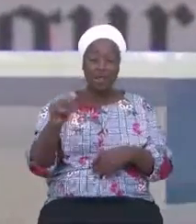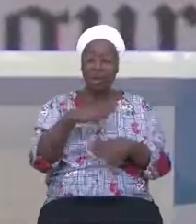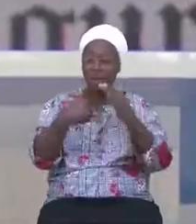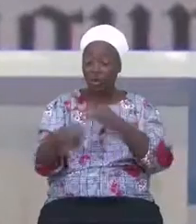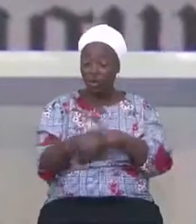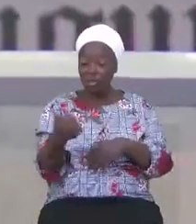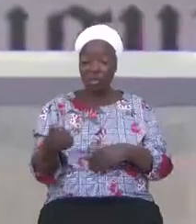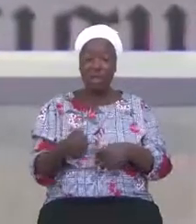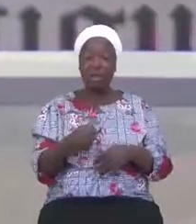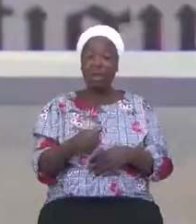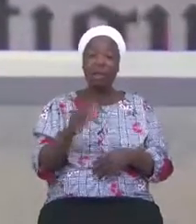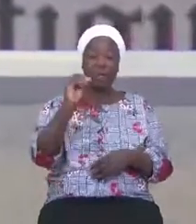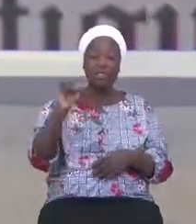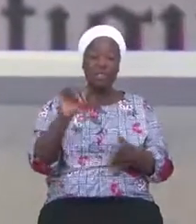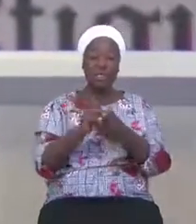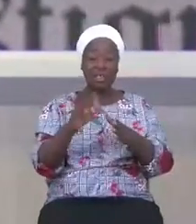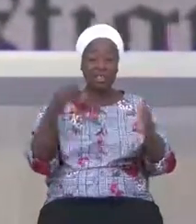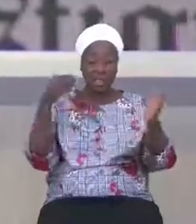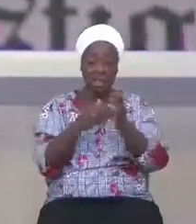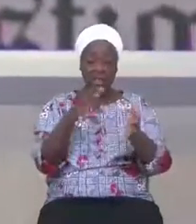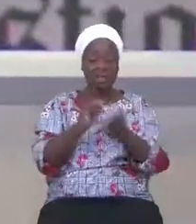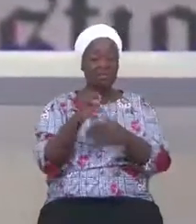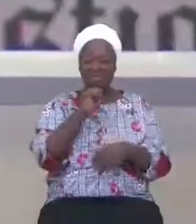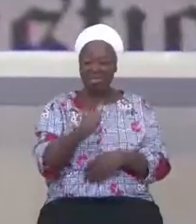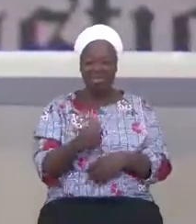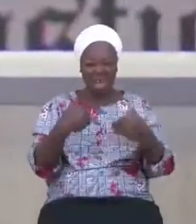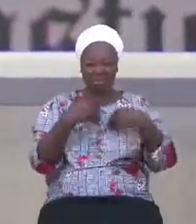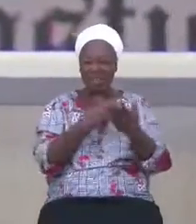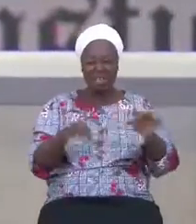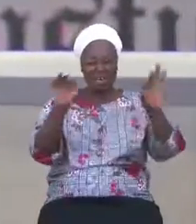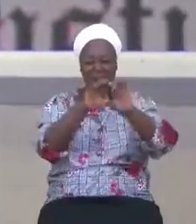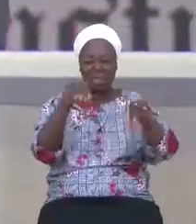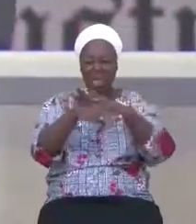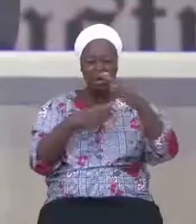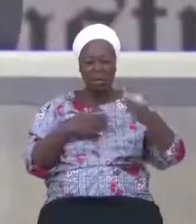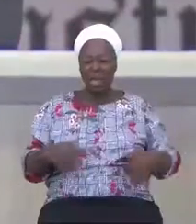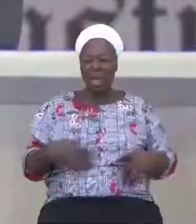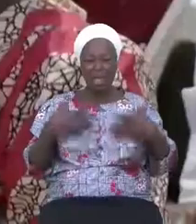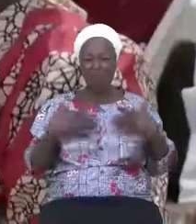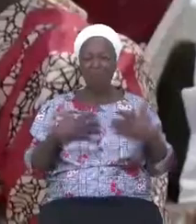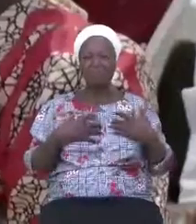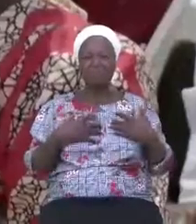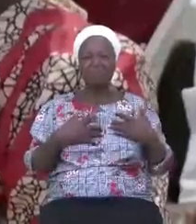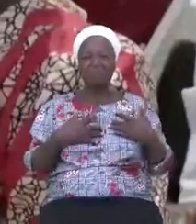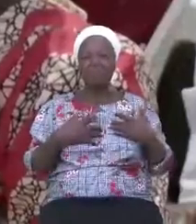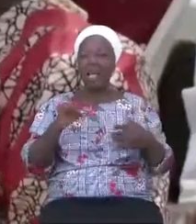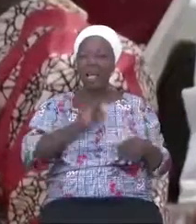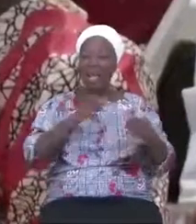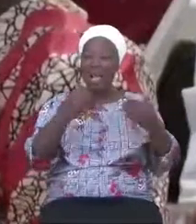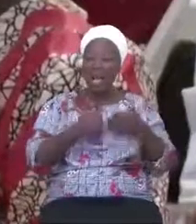ce message n'aura pas d'emprise, ne va même pas laisser une empreinte dans ma vie.